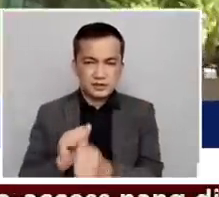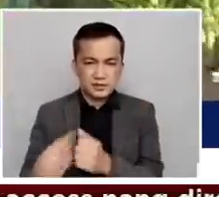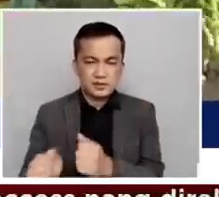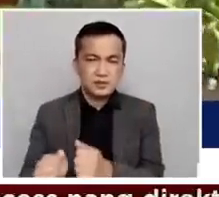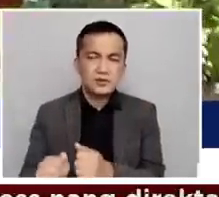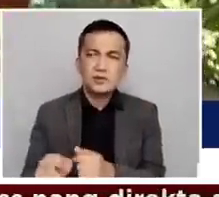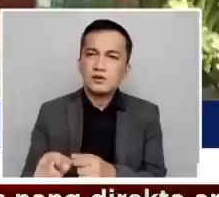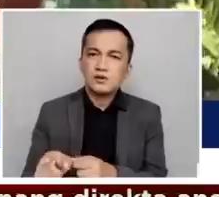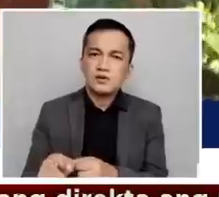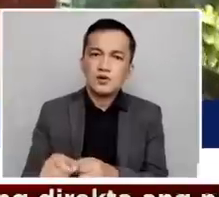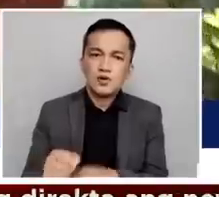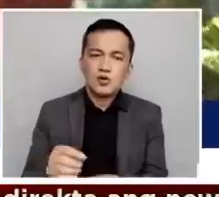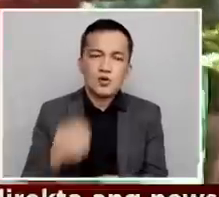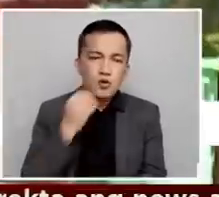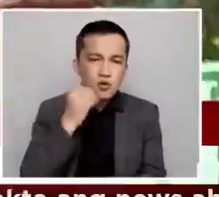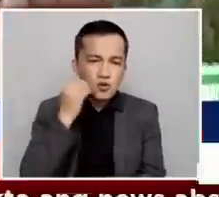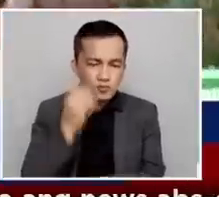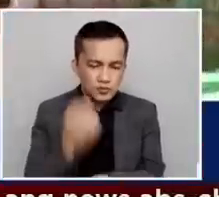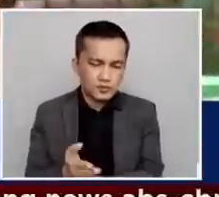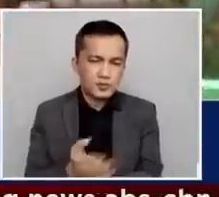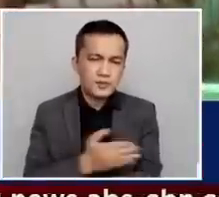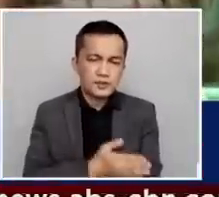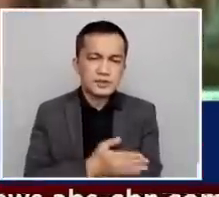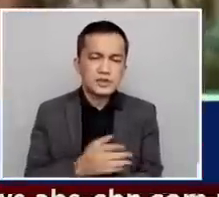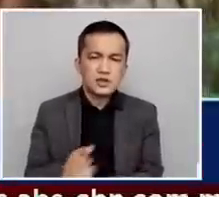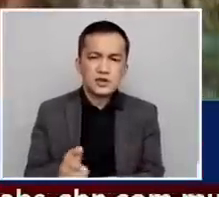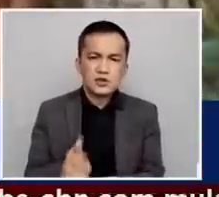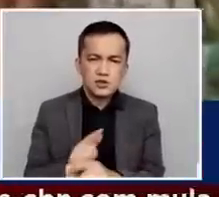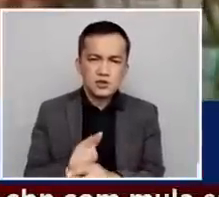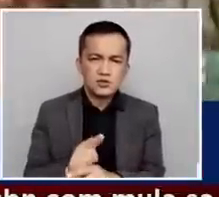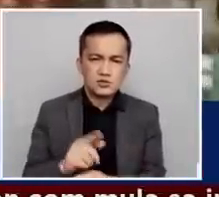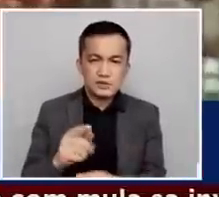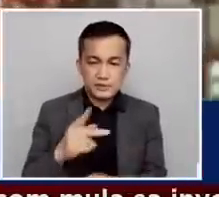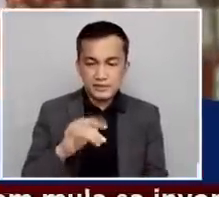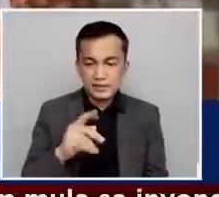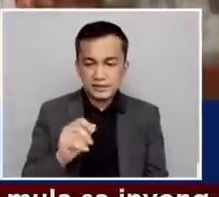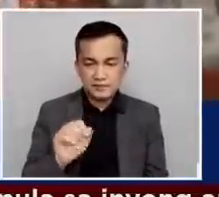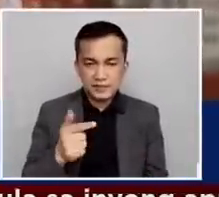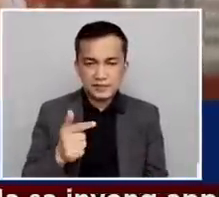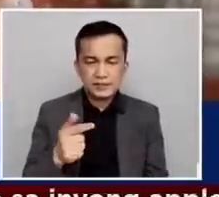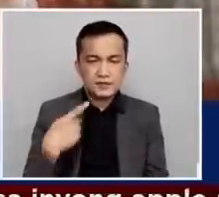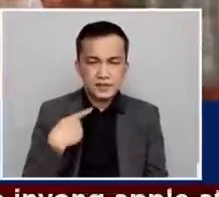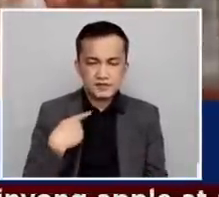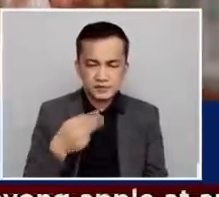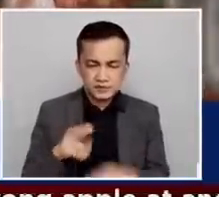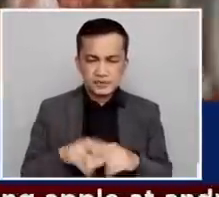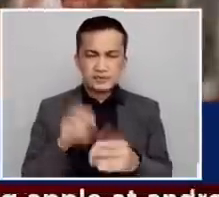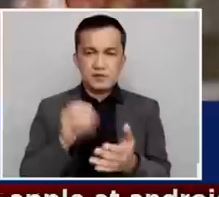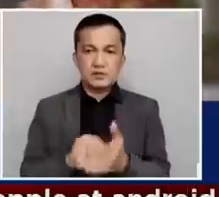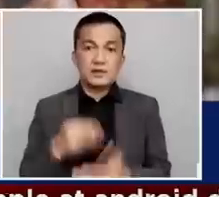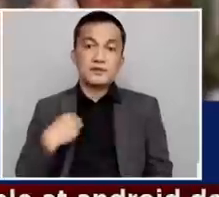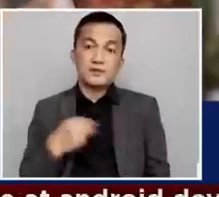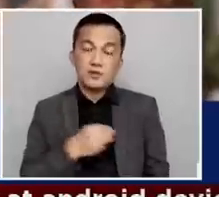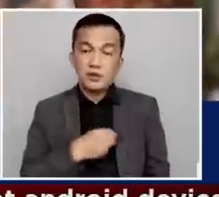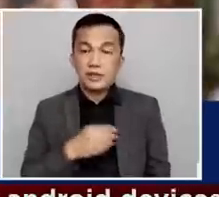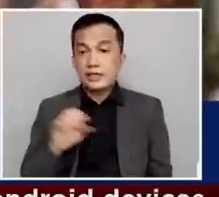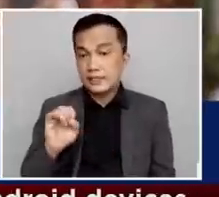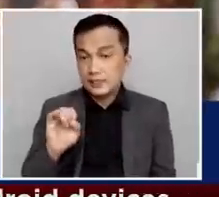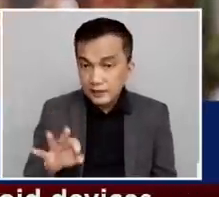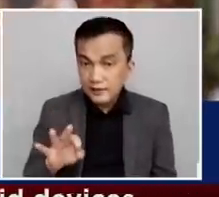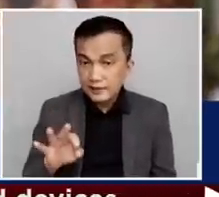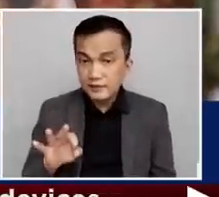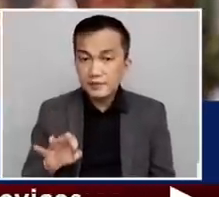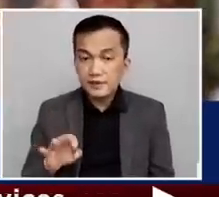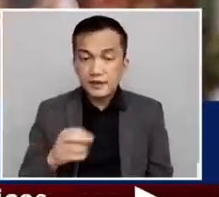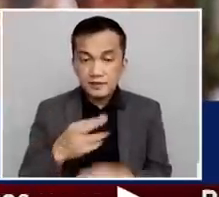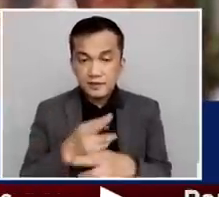home improvement loan ng Pag-ibig Fund kung saan may premium o dagdag na mauutang ang miyembro kung ang ipapaayos